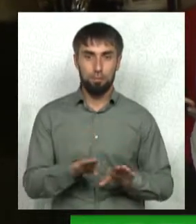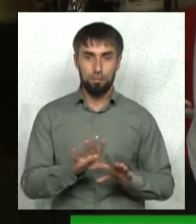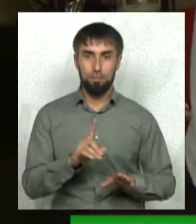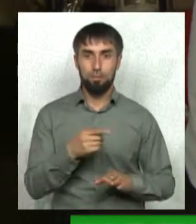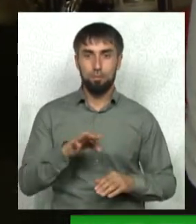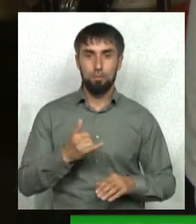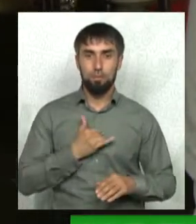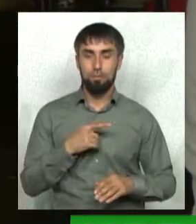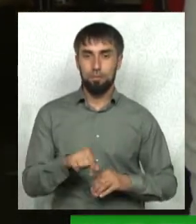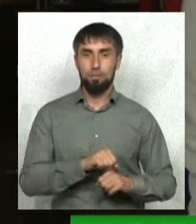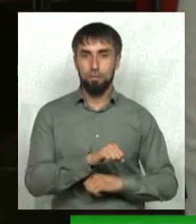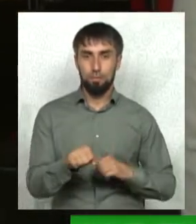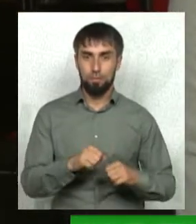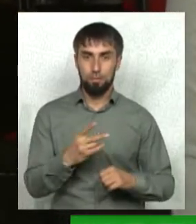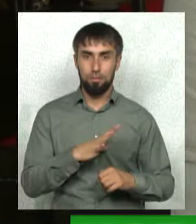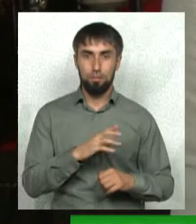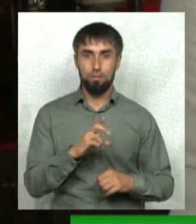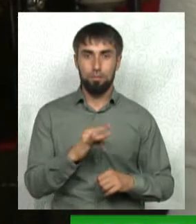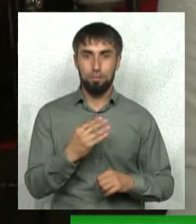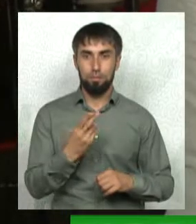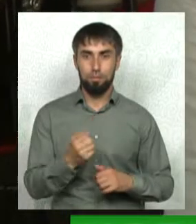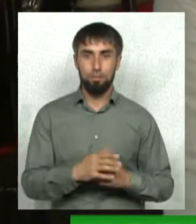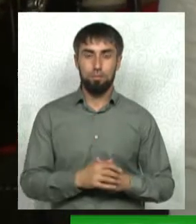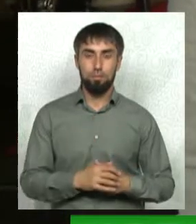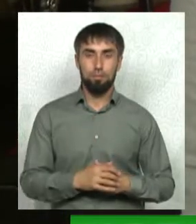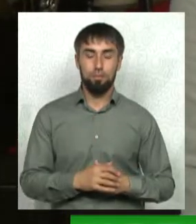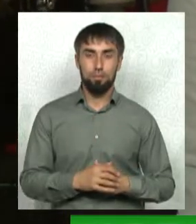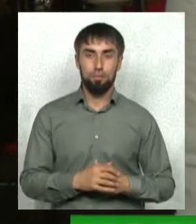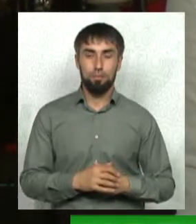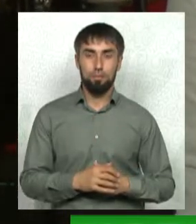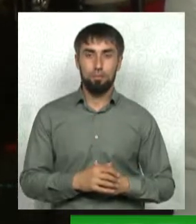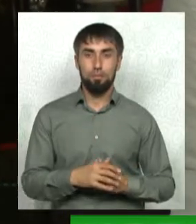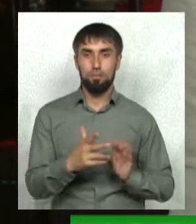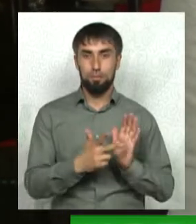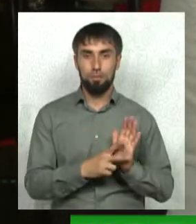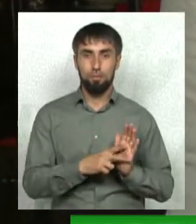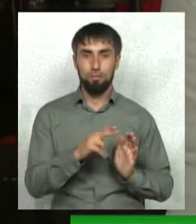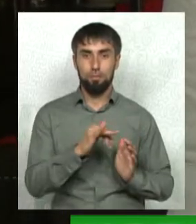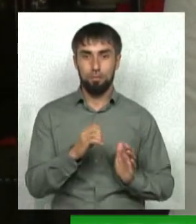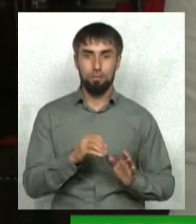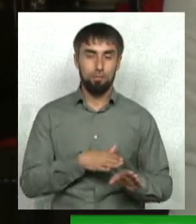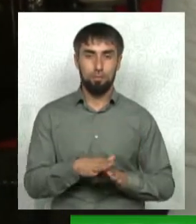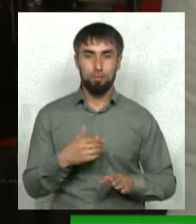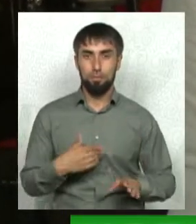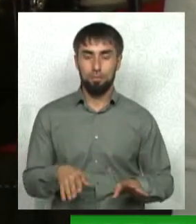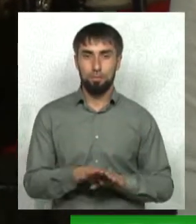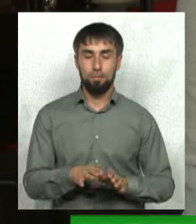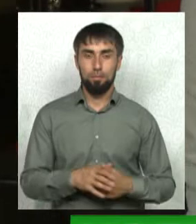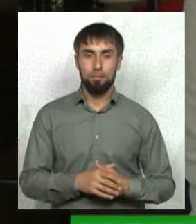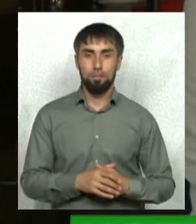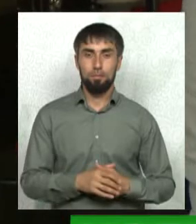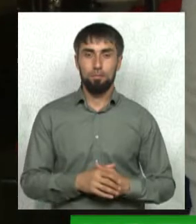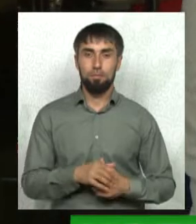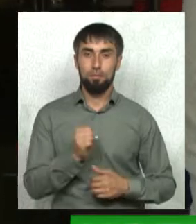потому что у нас полы должна быть, уборщица приходит. 8 уже закрываемся. Все. Угу. Только на